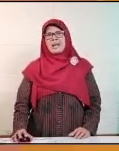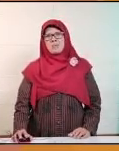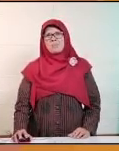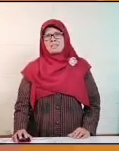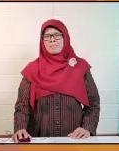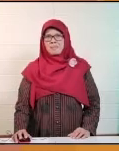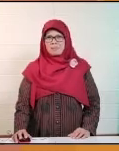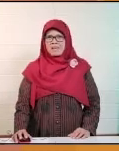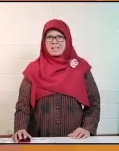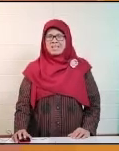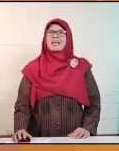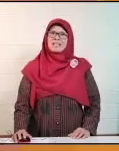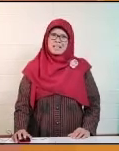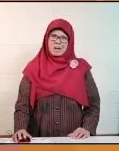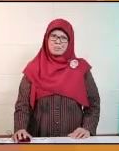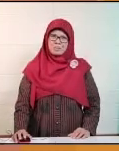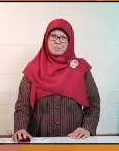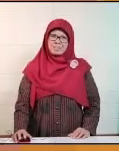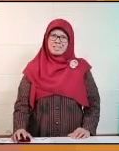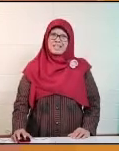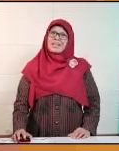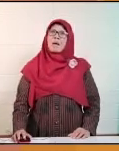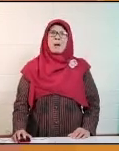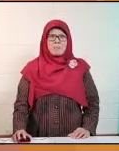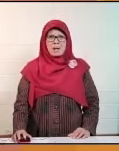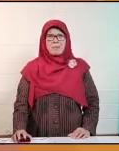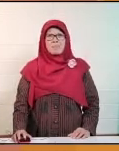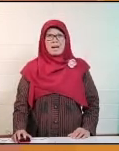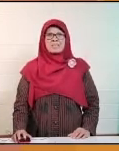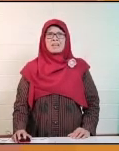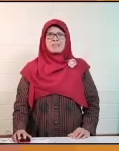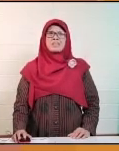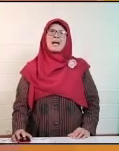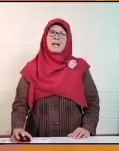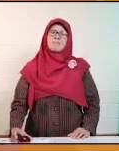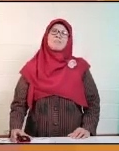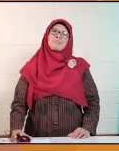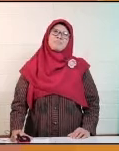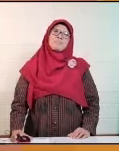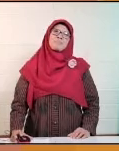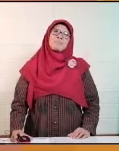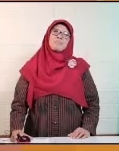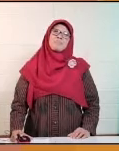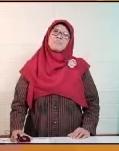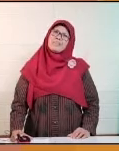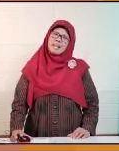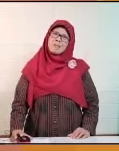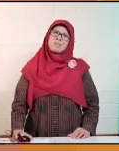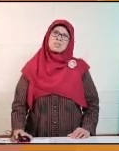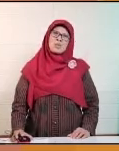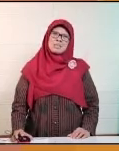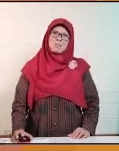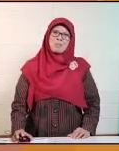berusia antara 12-14 tahun nah Bagaimana perkembangan selanjutnya saat